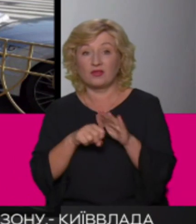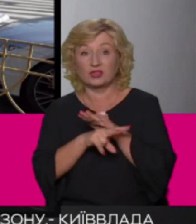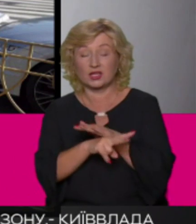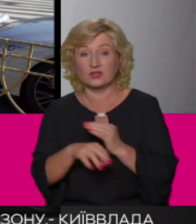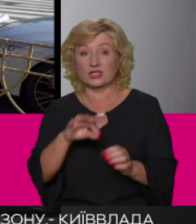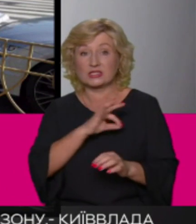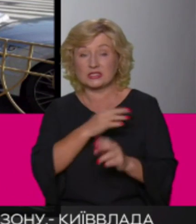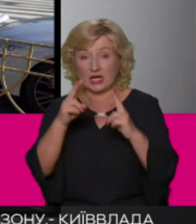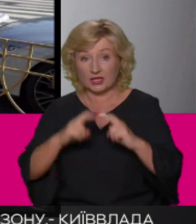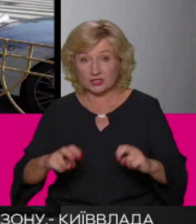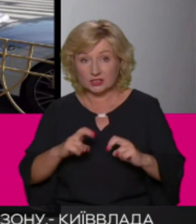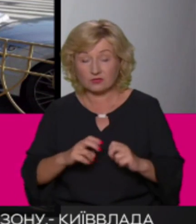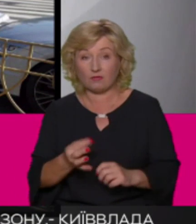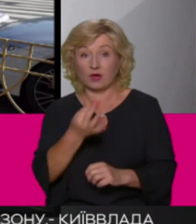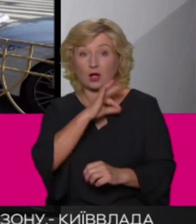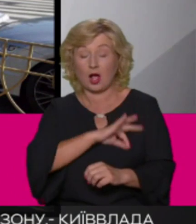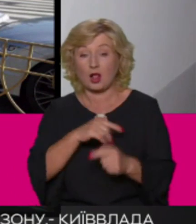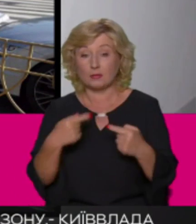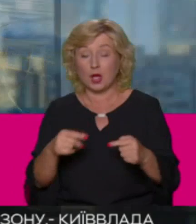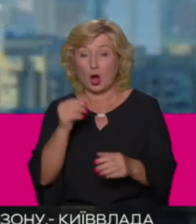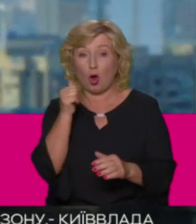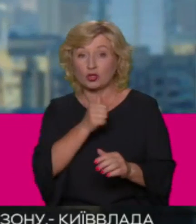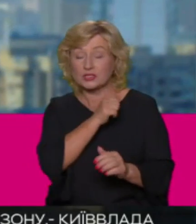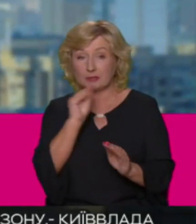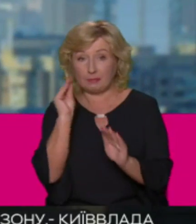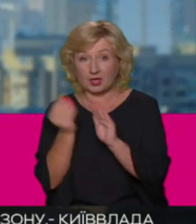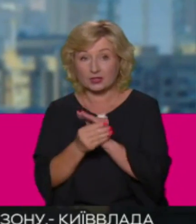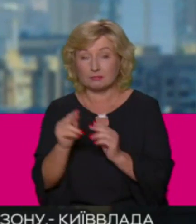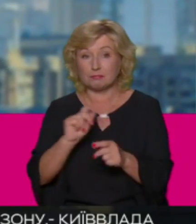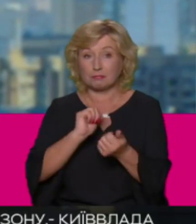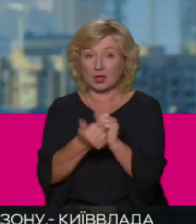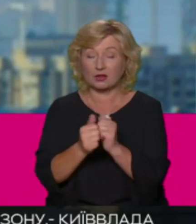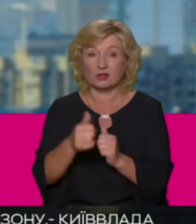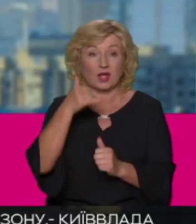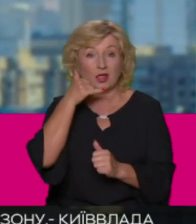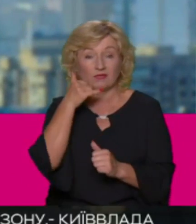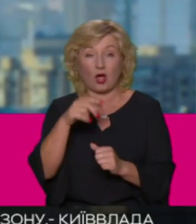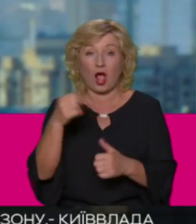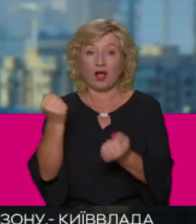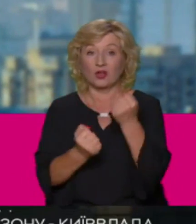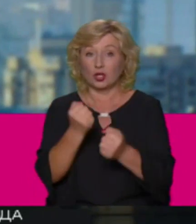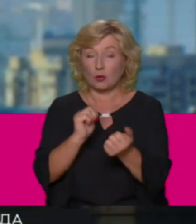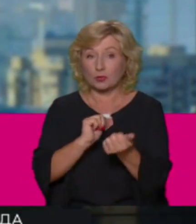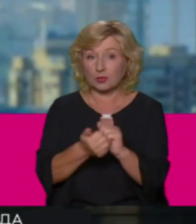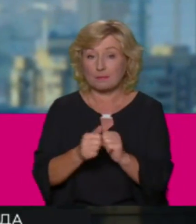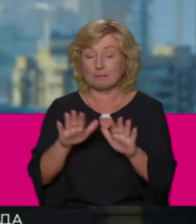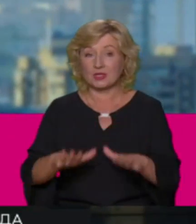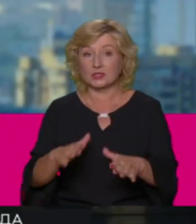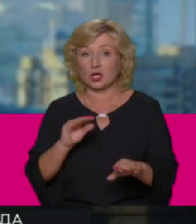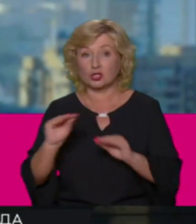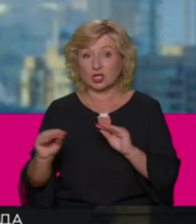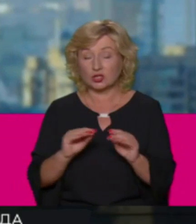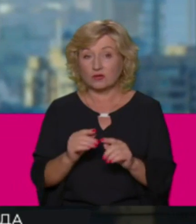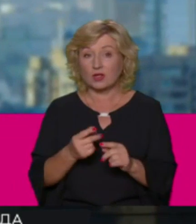слідства, при цьому використовував елементи конспірації, змінював номери телефонів, автомобілів, місце розташування. От